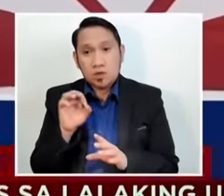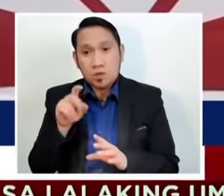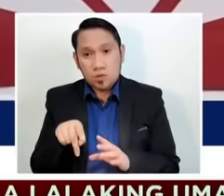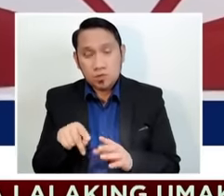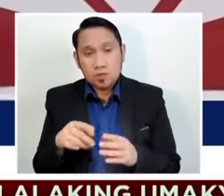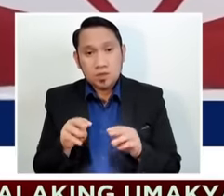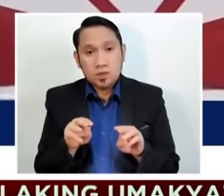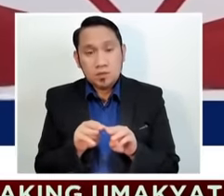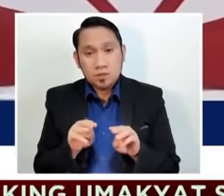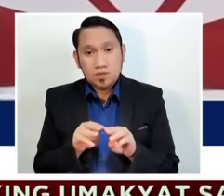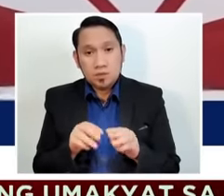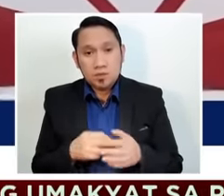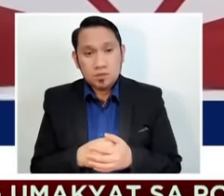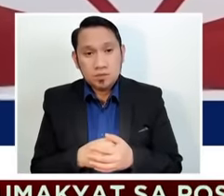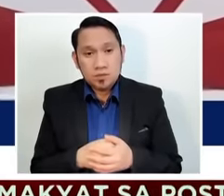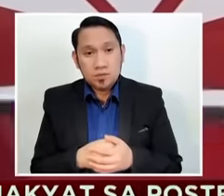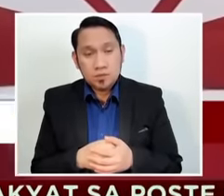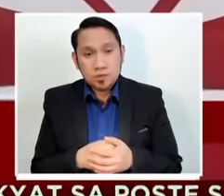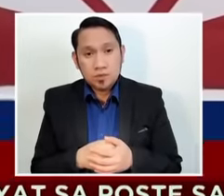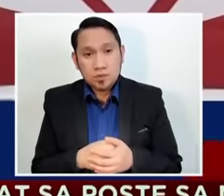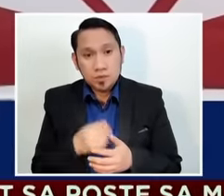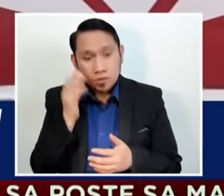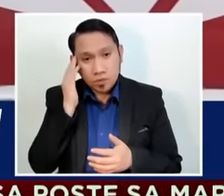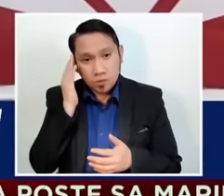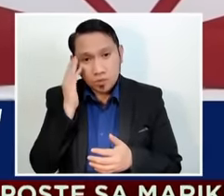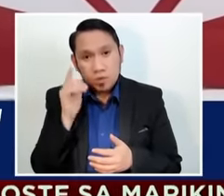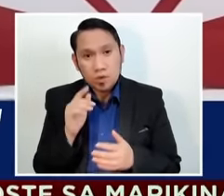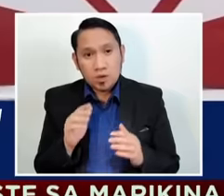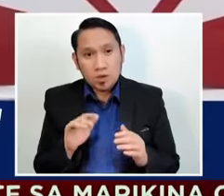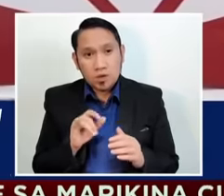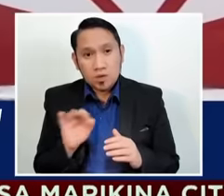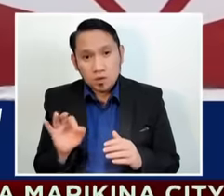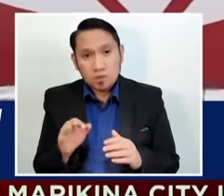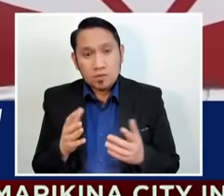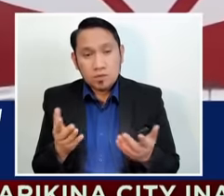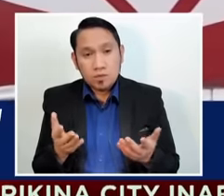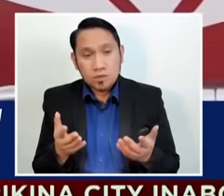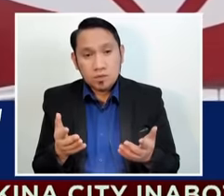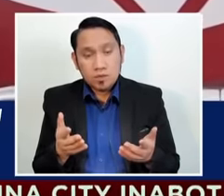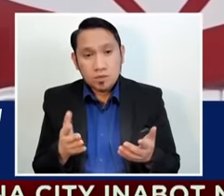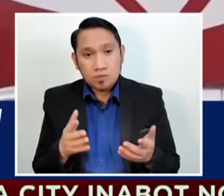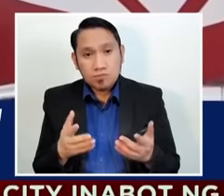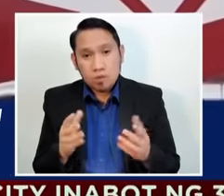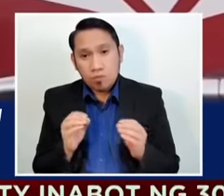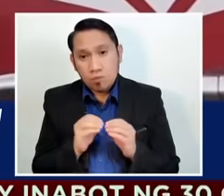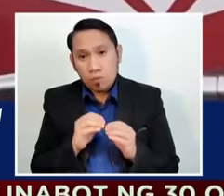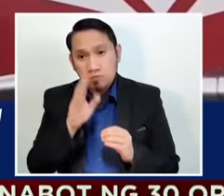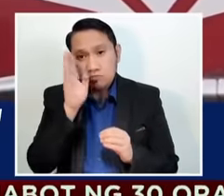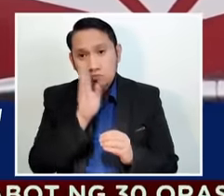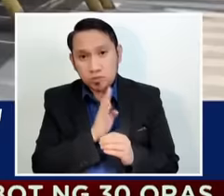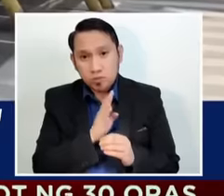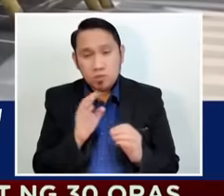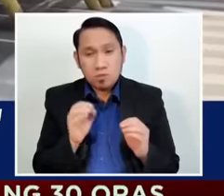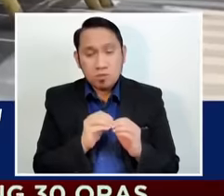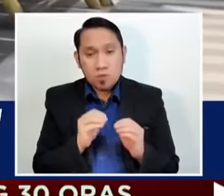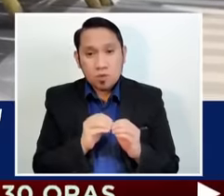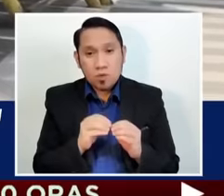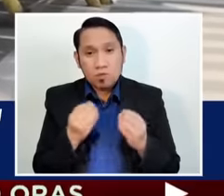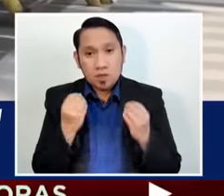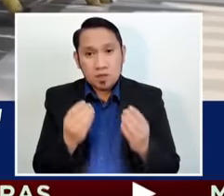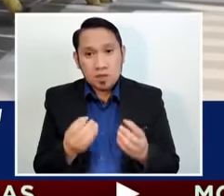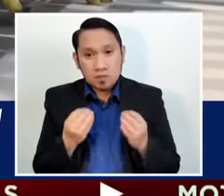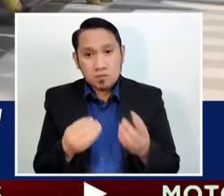ho, magaling ka makiramdam. Kasi kung mas babayaan mong lumaki yung sira, mas malaki yung gastusin.